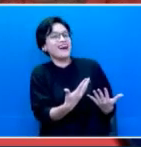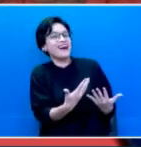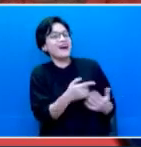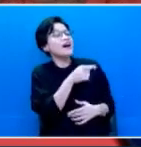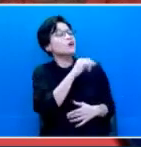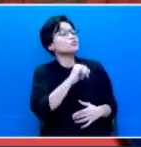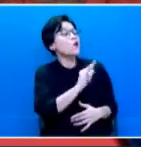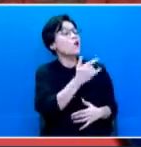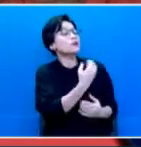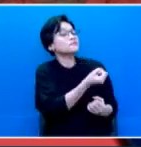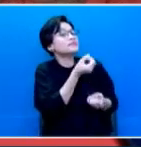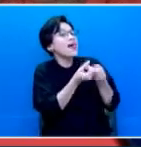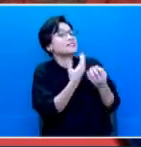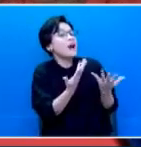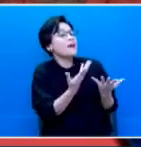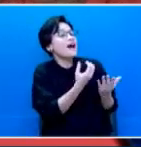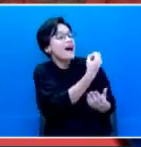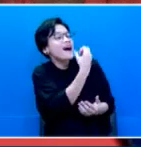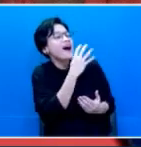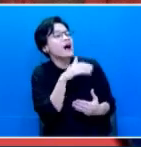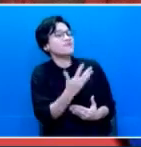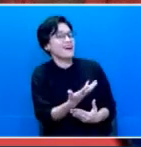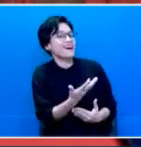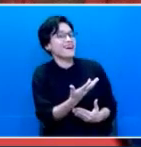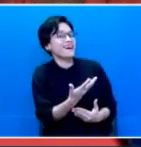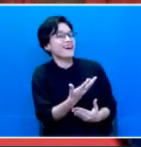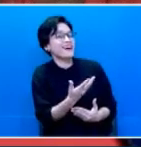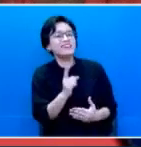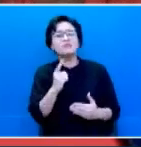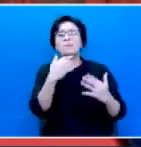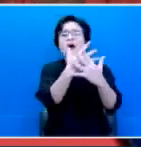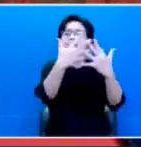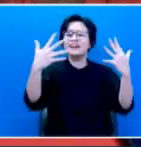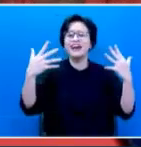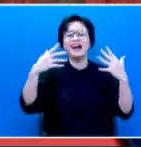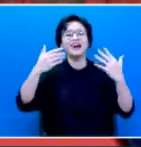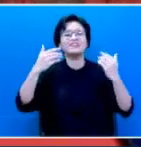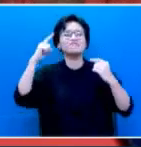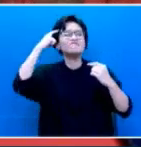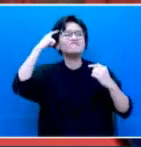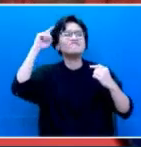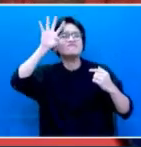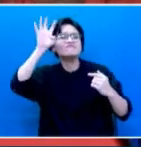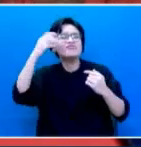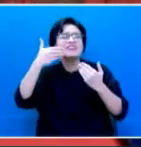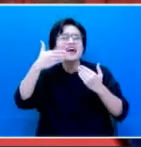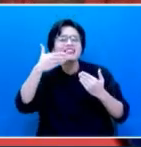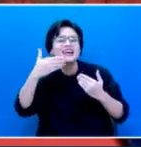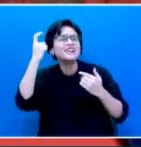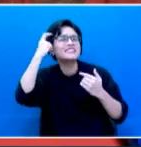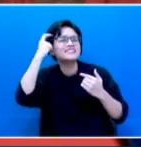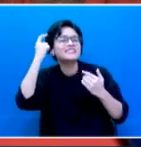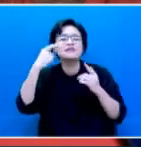penjelasannya gitu Karena kan jelas ada ada pertanyaan orang ada kekecewaan orang segala macam ya